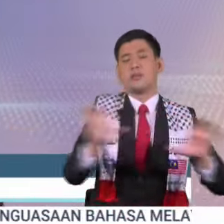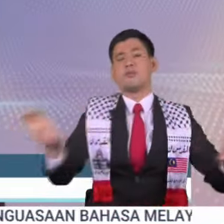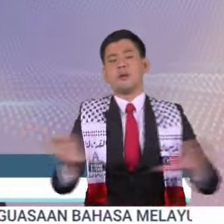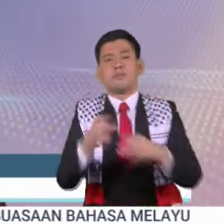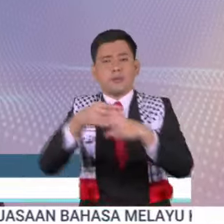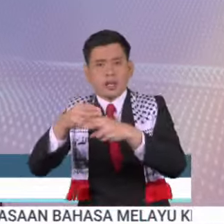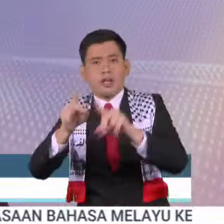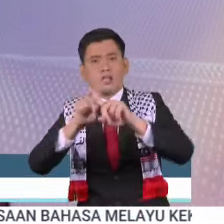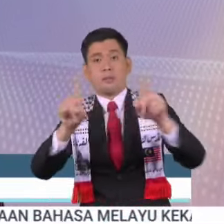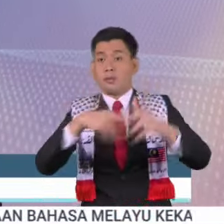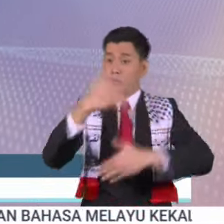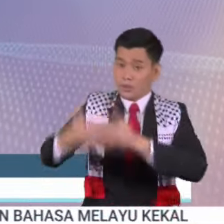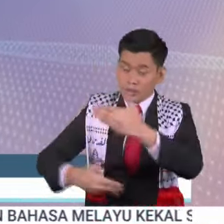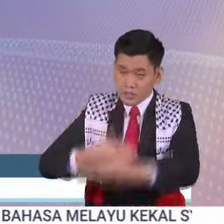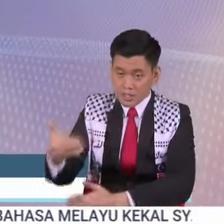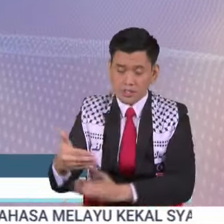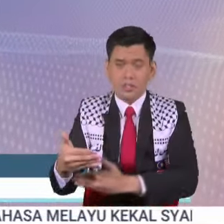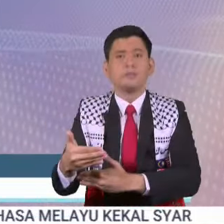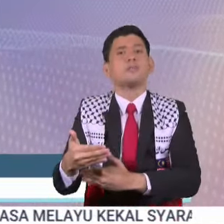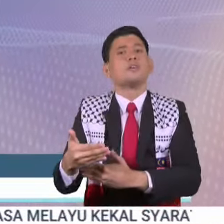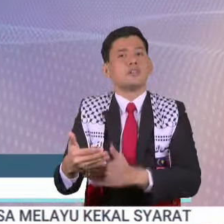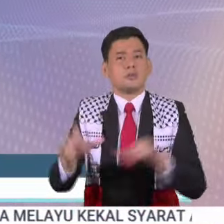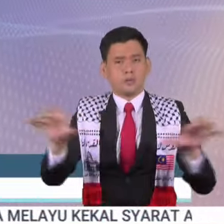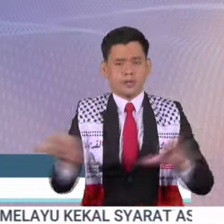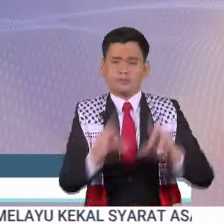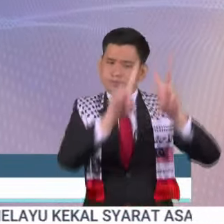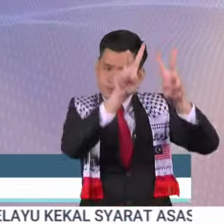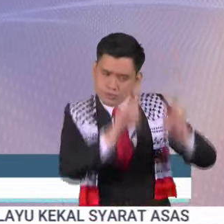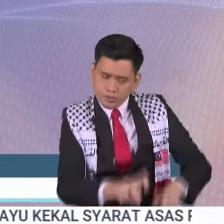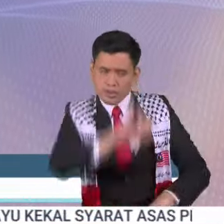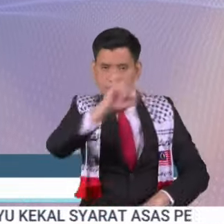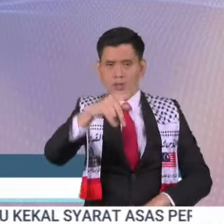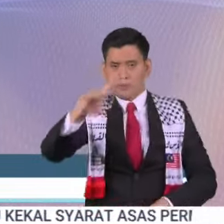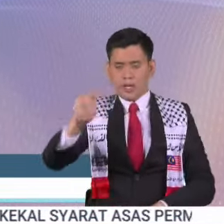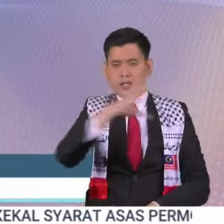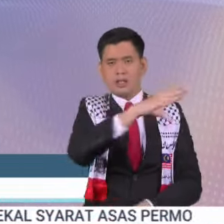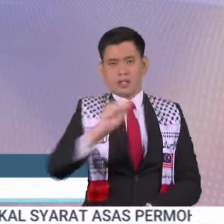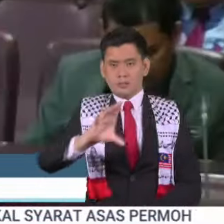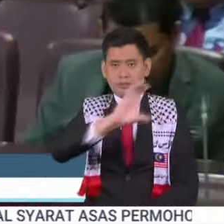proses tapisan tetap dijalankan secara teliti oleh jpn dan